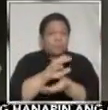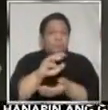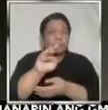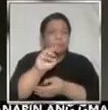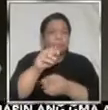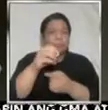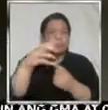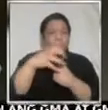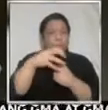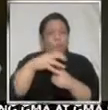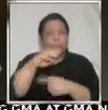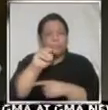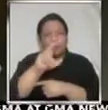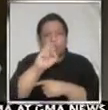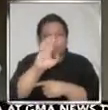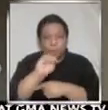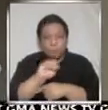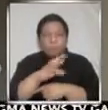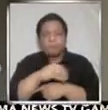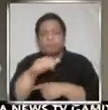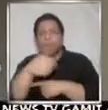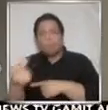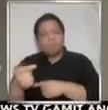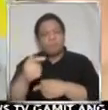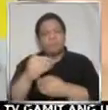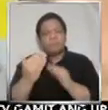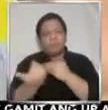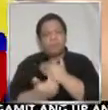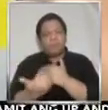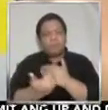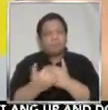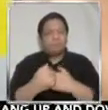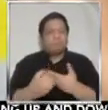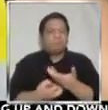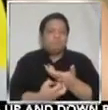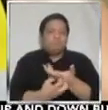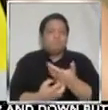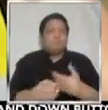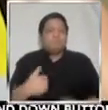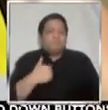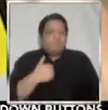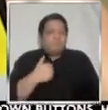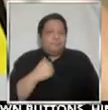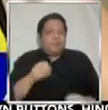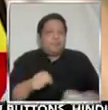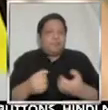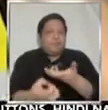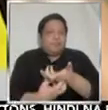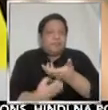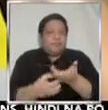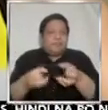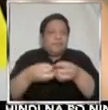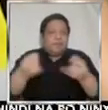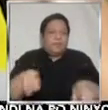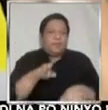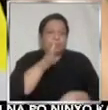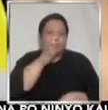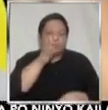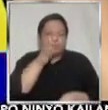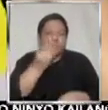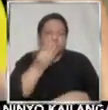toast, kayang-kaya na niya. Ako na po minsan magluto ng egg sa breakfast kaya pagising